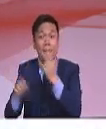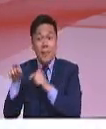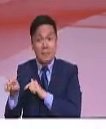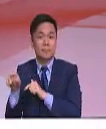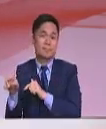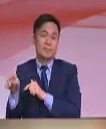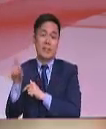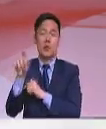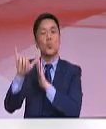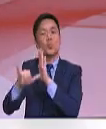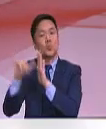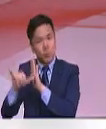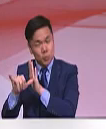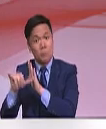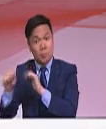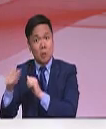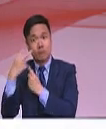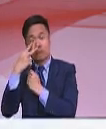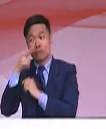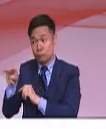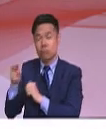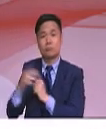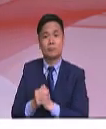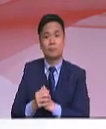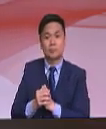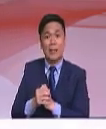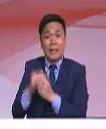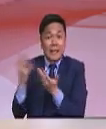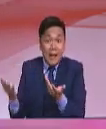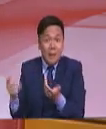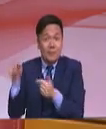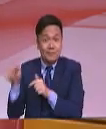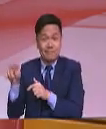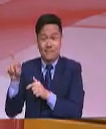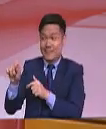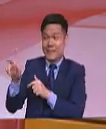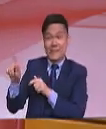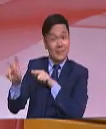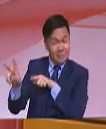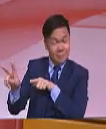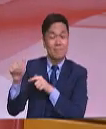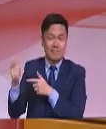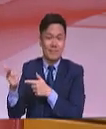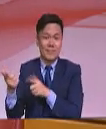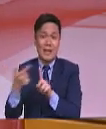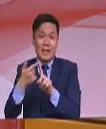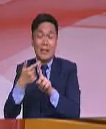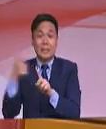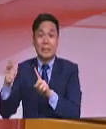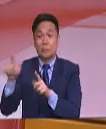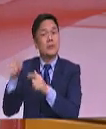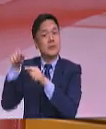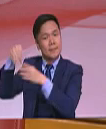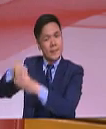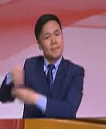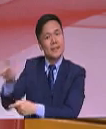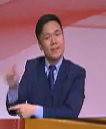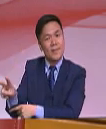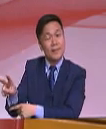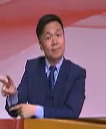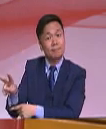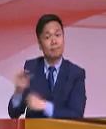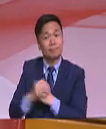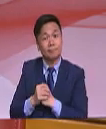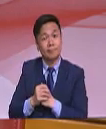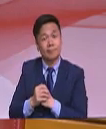dalam YouTube dan sebagainya itu sebenarnya adalah hasil daripada apa yang kita keluarkan dalam paparan di TV kita. Kandungan kita